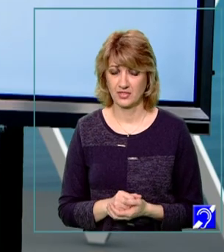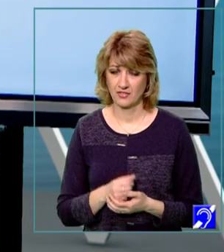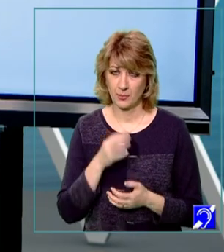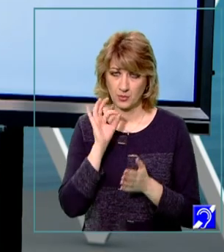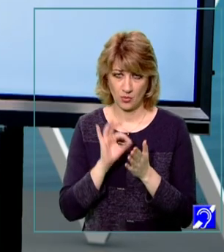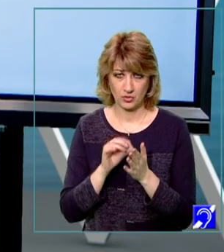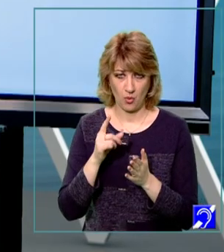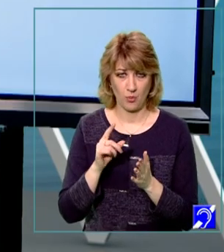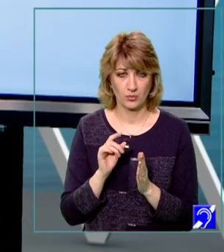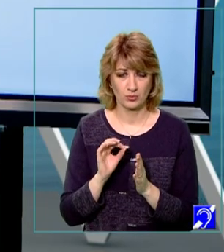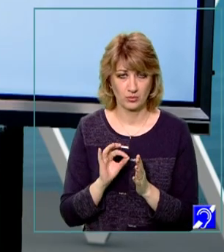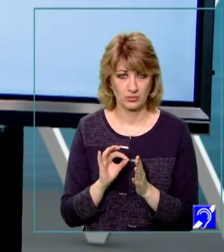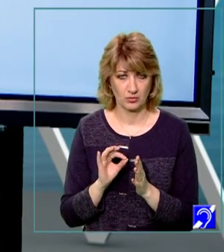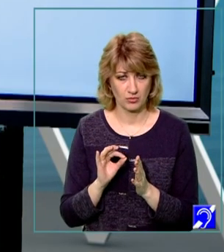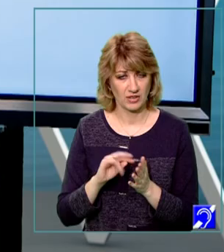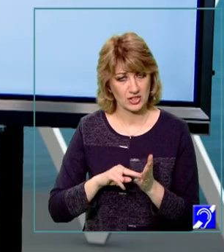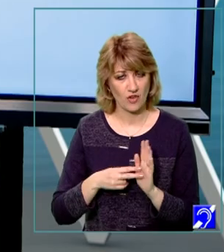o variantă de exercițiu.